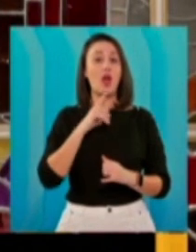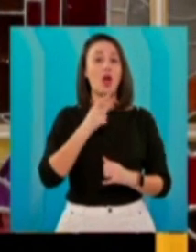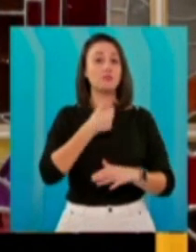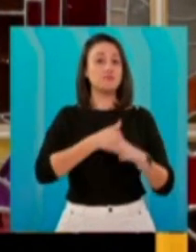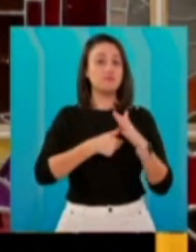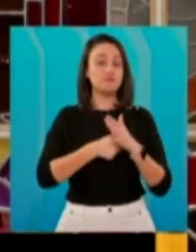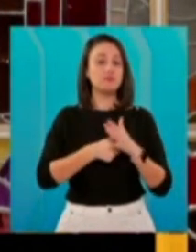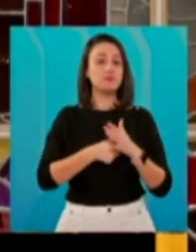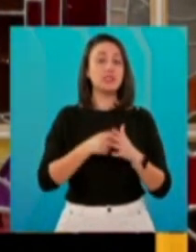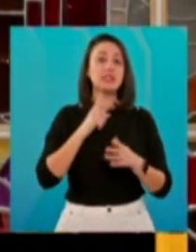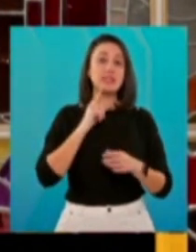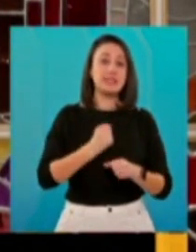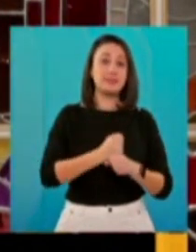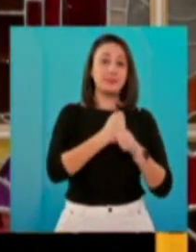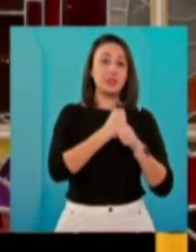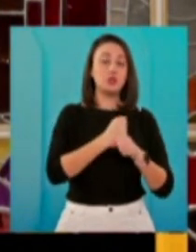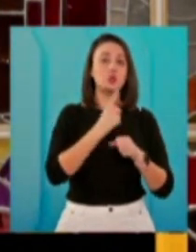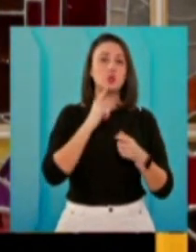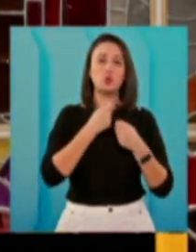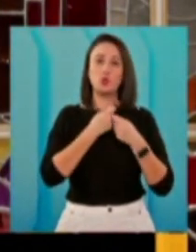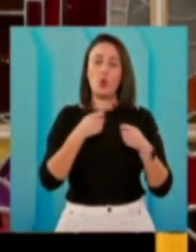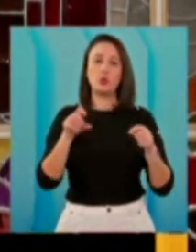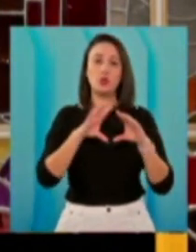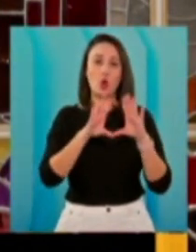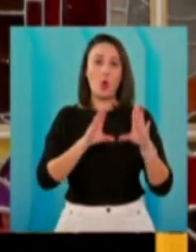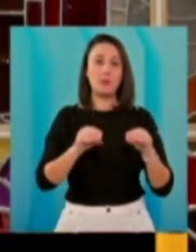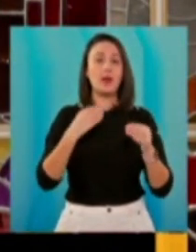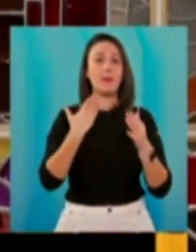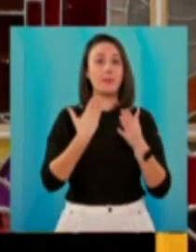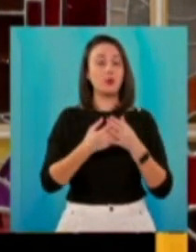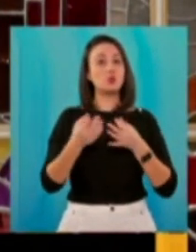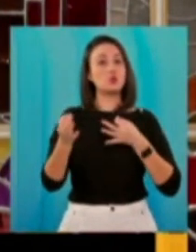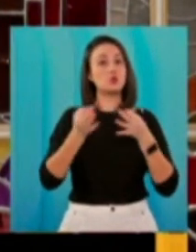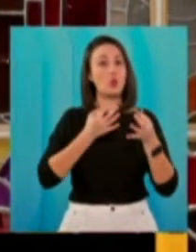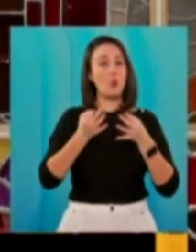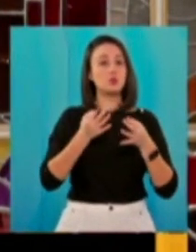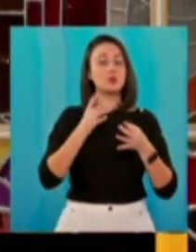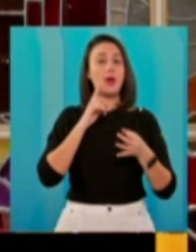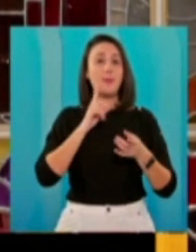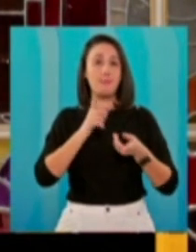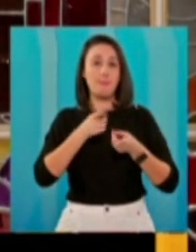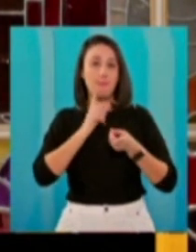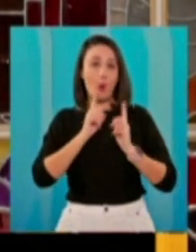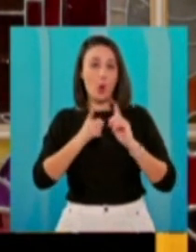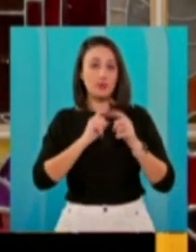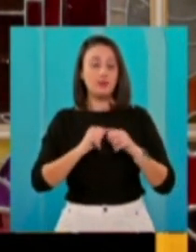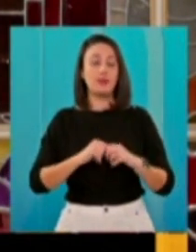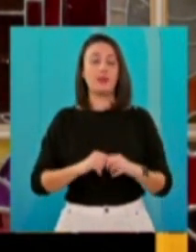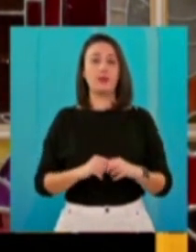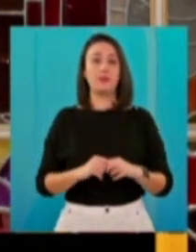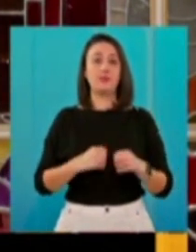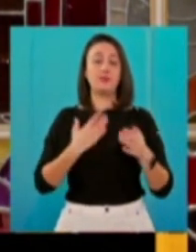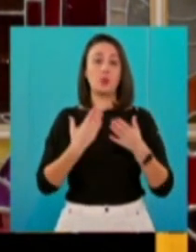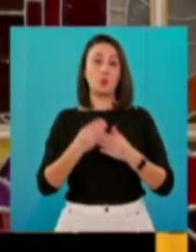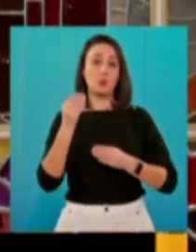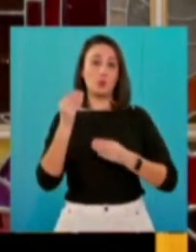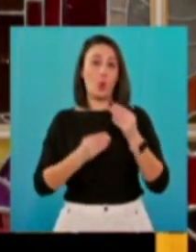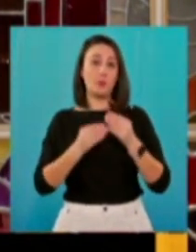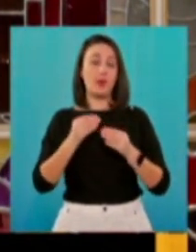Chișinău, sprijinul deplin al României pentru soluționarea politică a